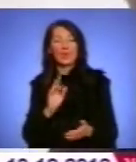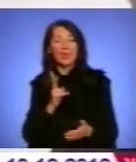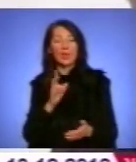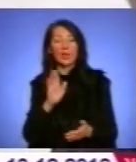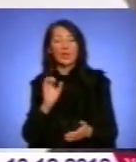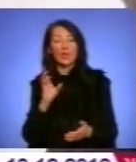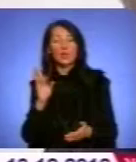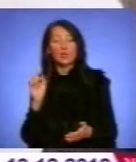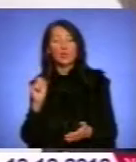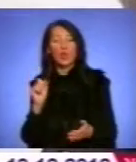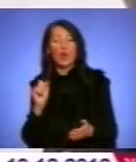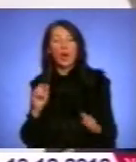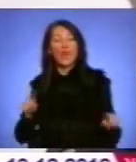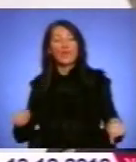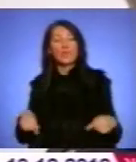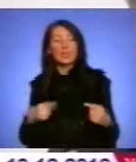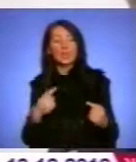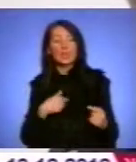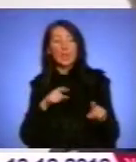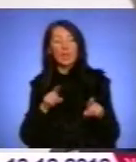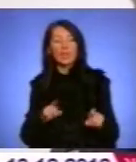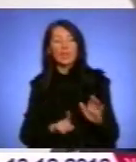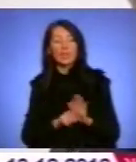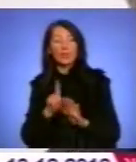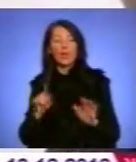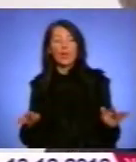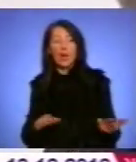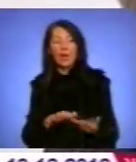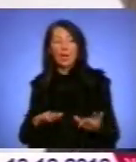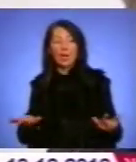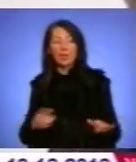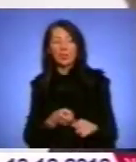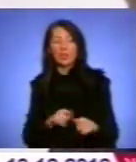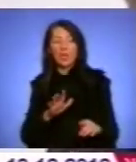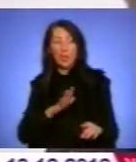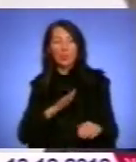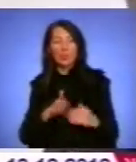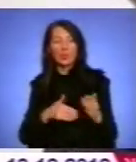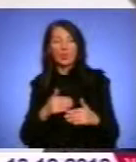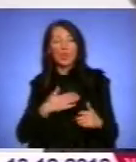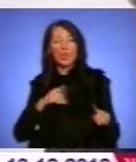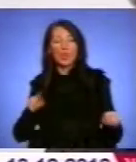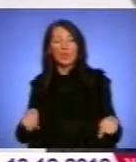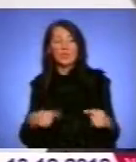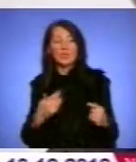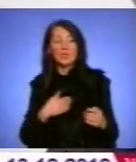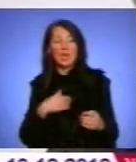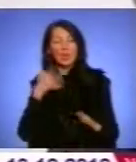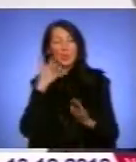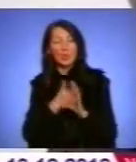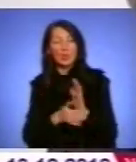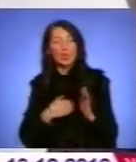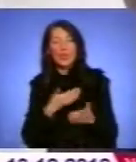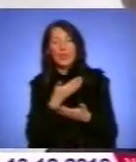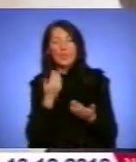Квасновського «Воскресіння». Я сіла і почала грати. І це було практично моє воскресіння. І я зрозуміла, що я не маю